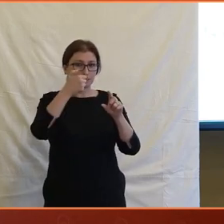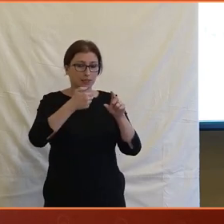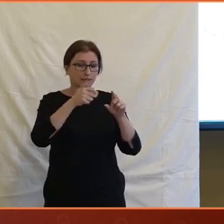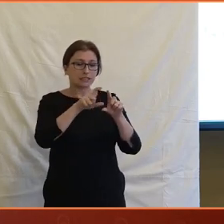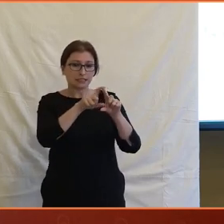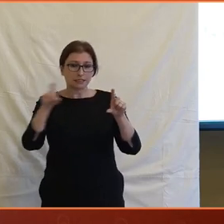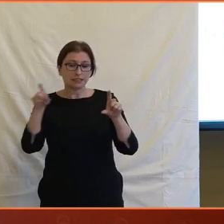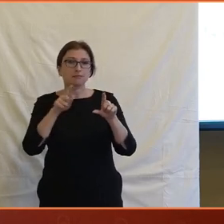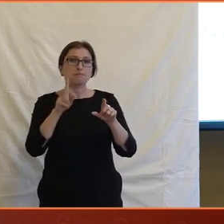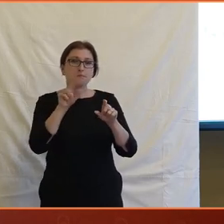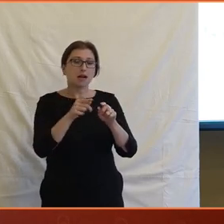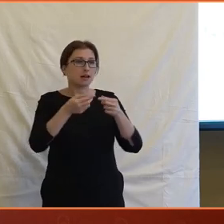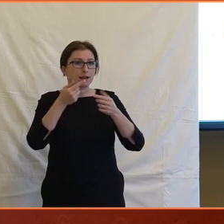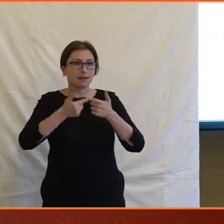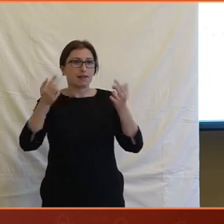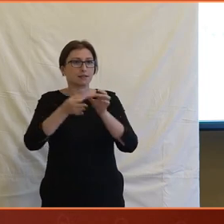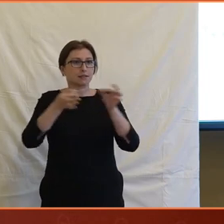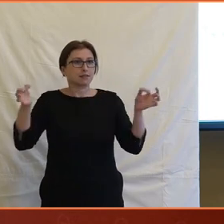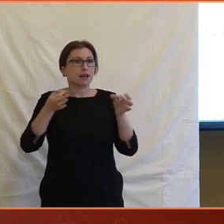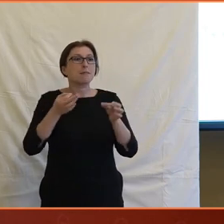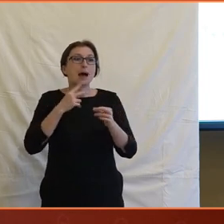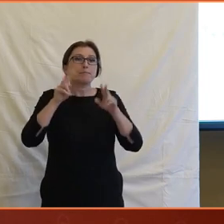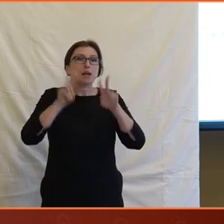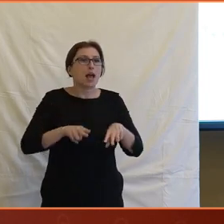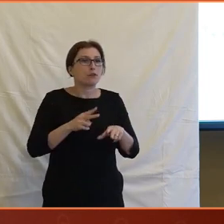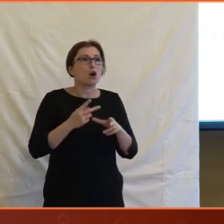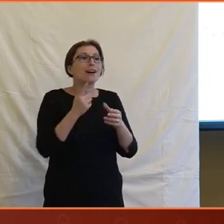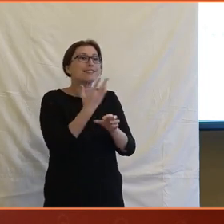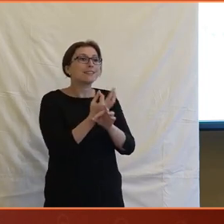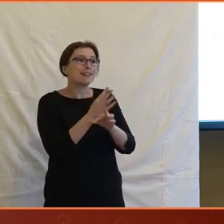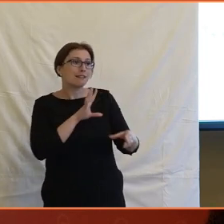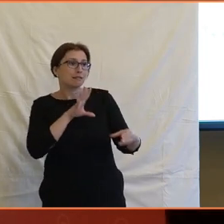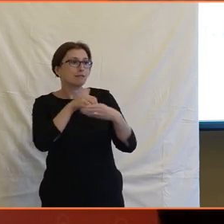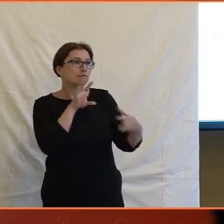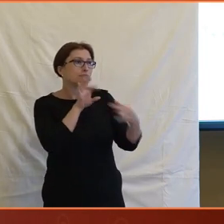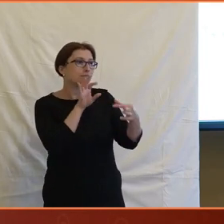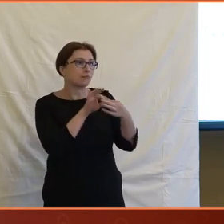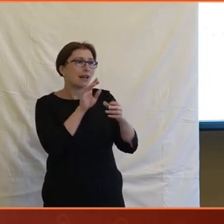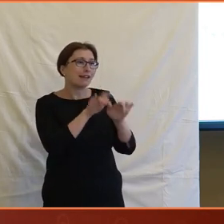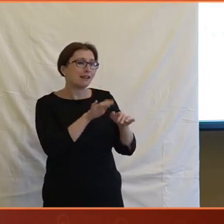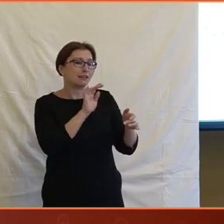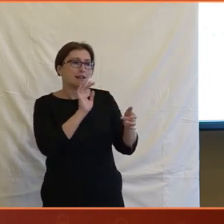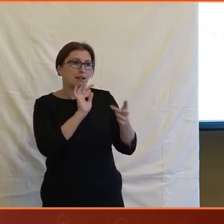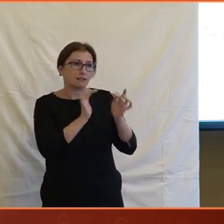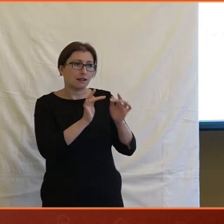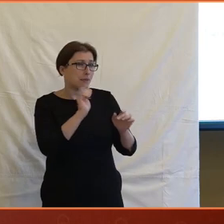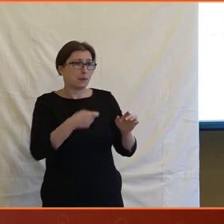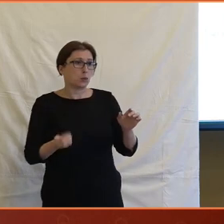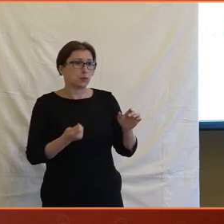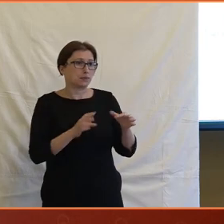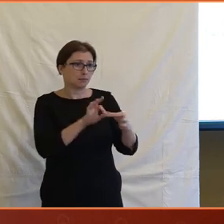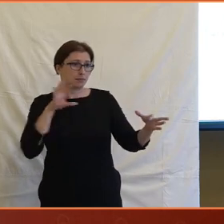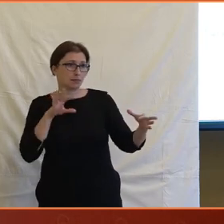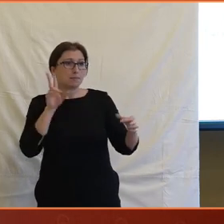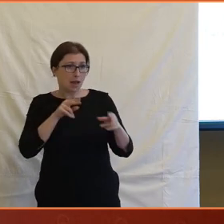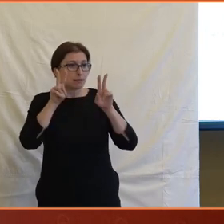je zcela jasně zakotveno právo nebýt digitální. Ono, celý ten zákon pojednává o tom být digitální, ale